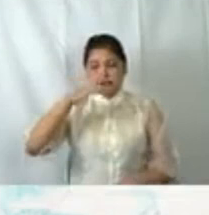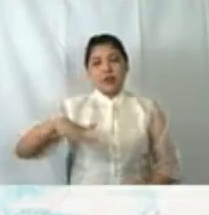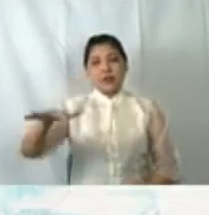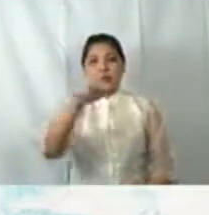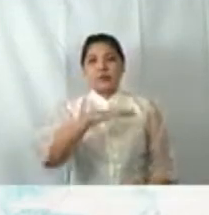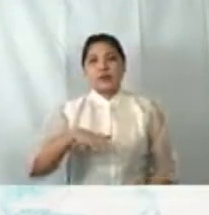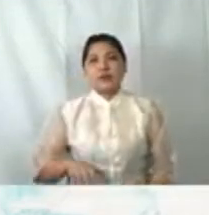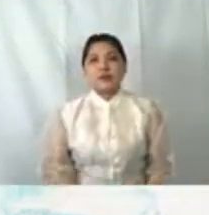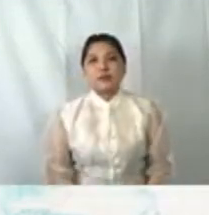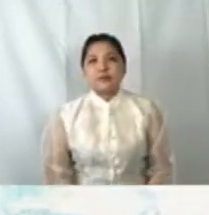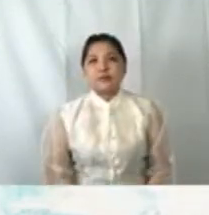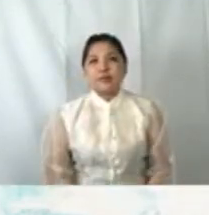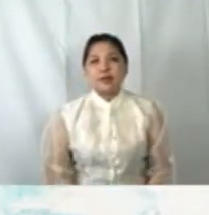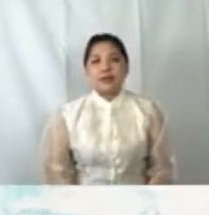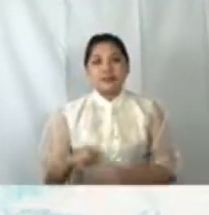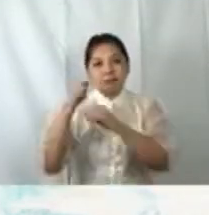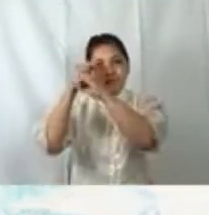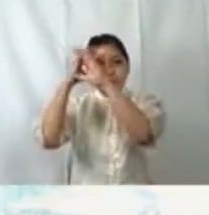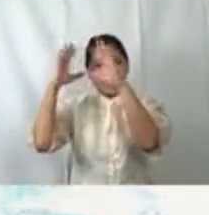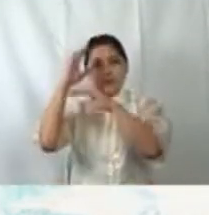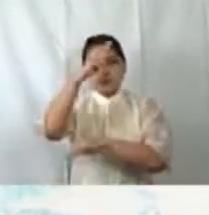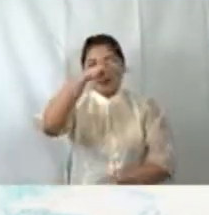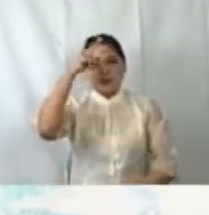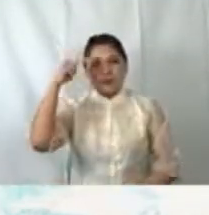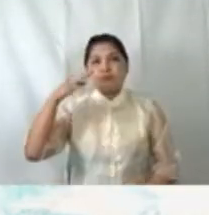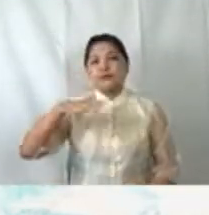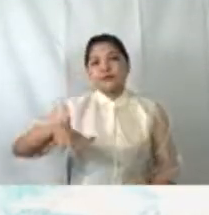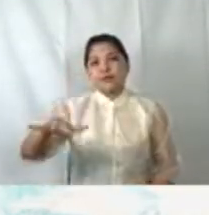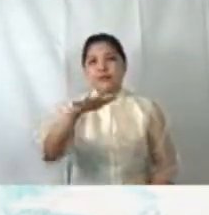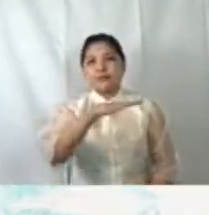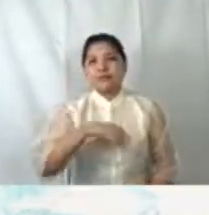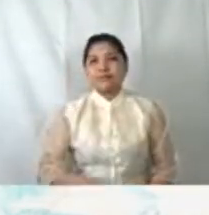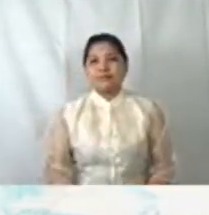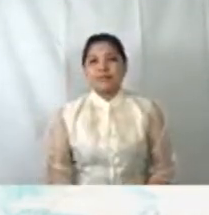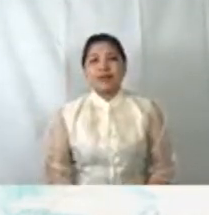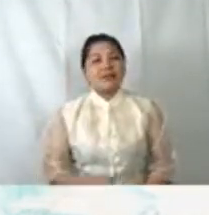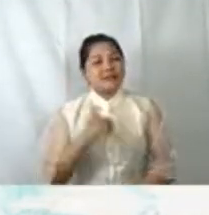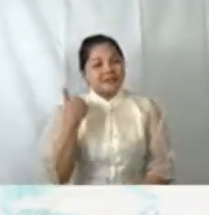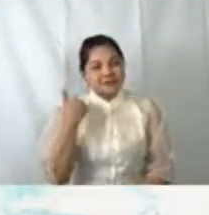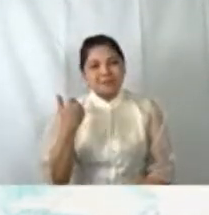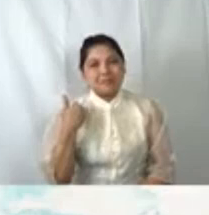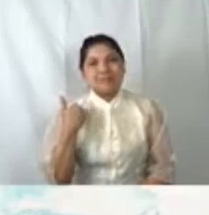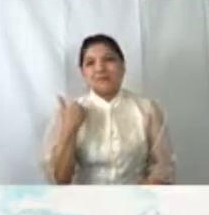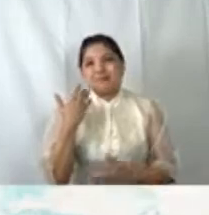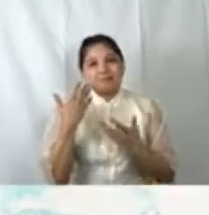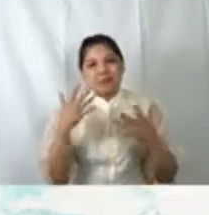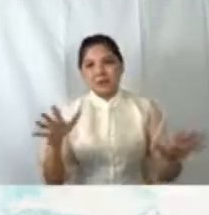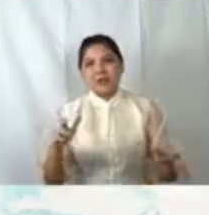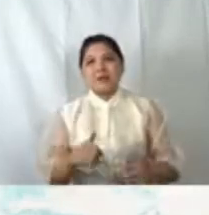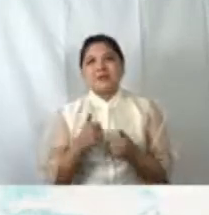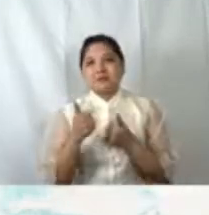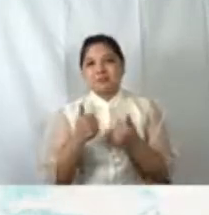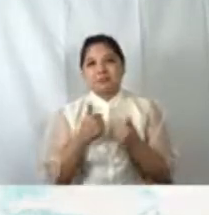na sa pangarap ng ating mga bayani, hindi pa tapos ang pakikibaka.